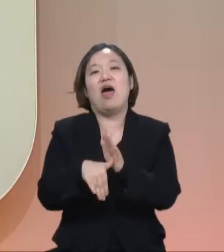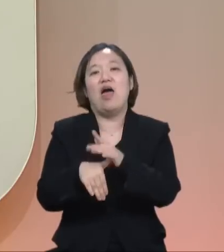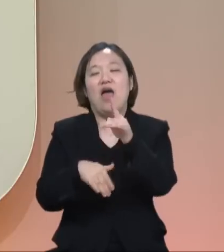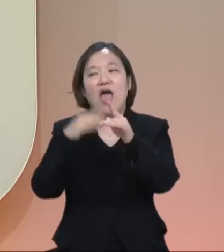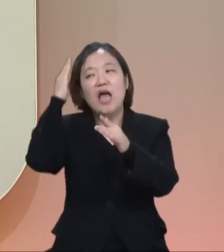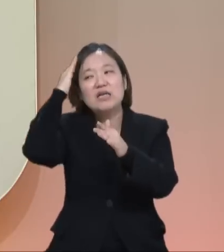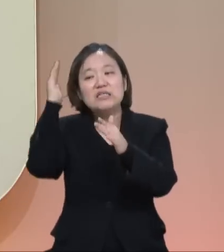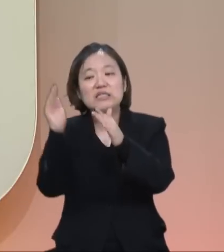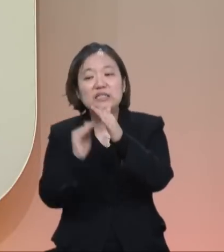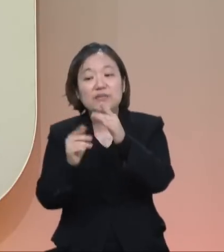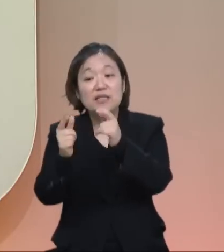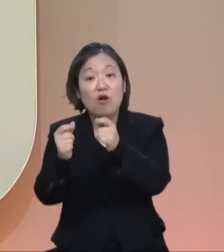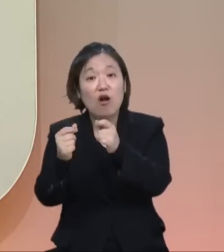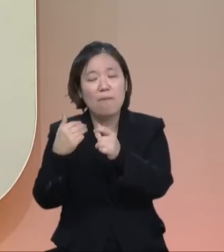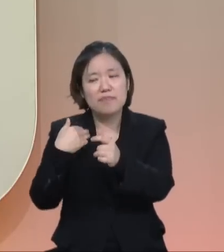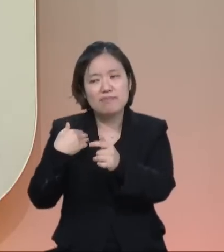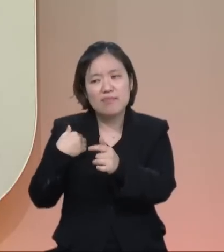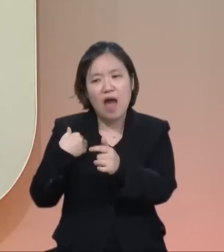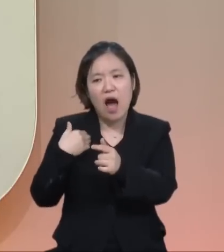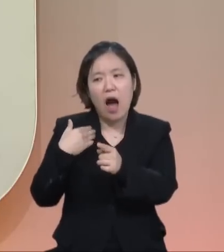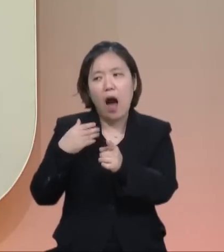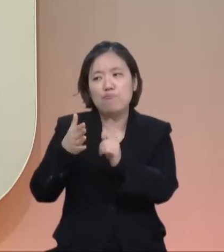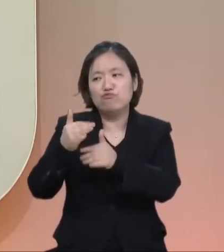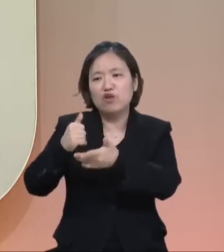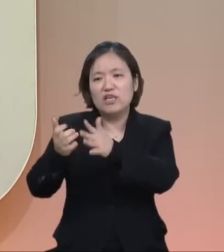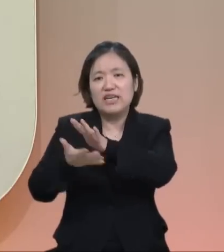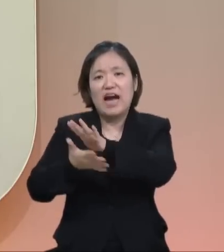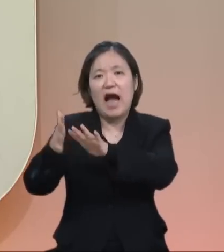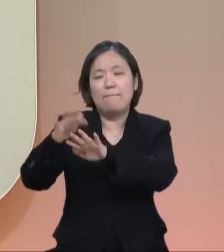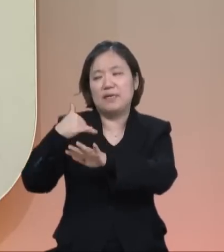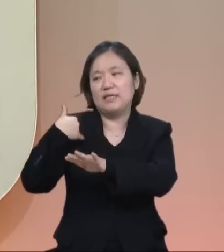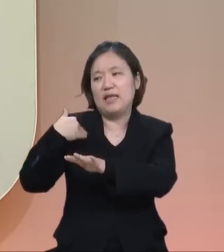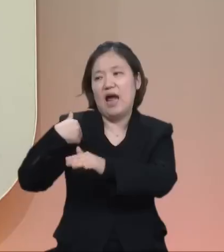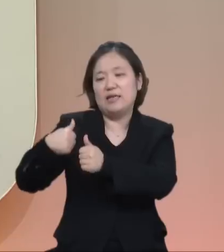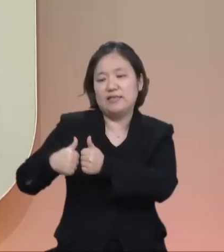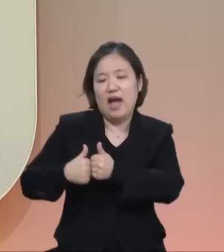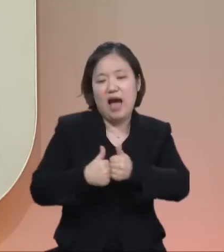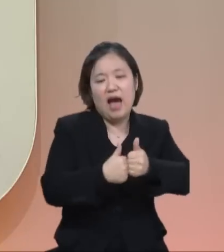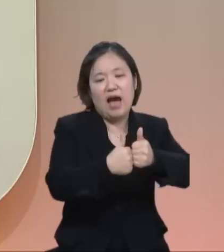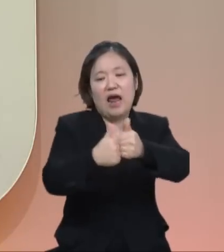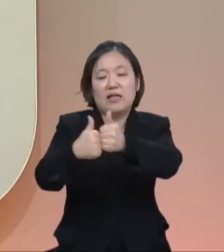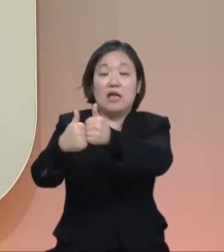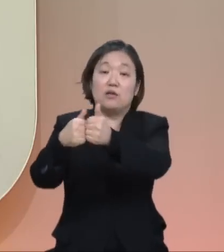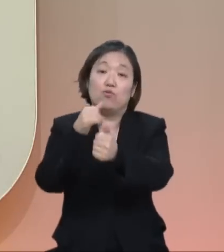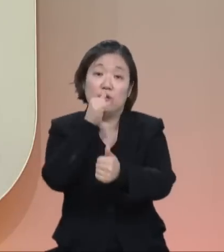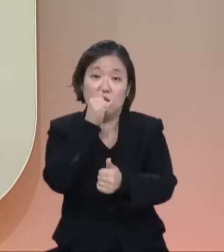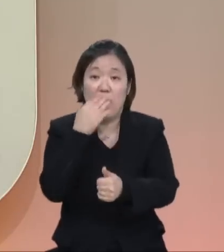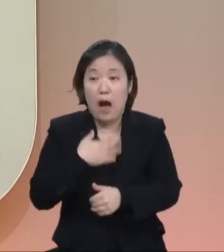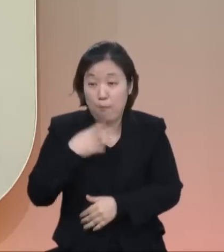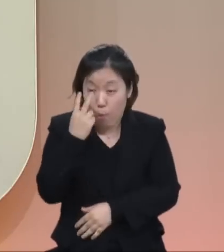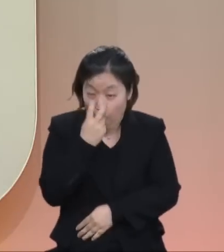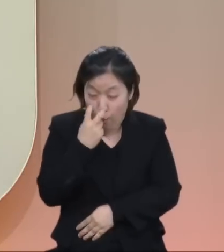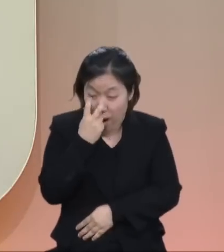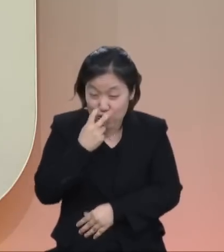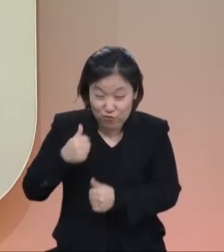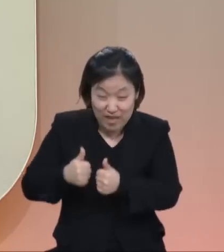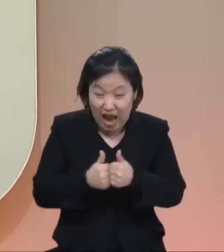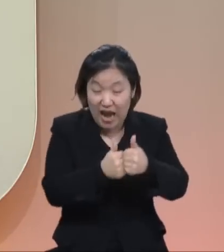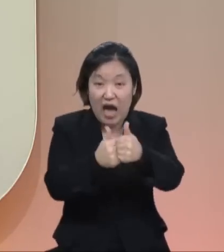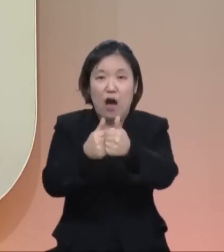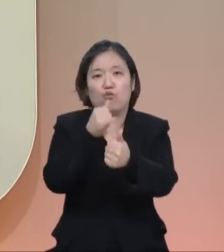은은하게 그림자와 같이 부처님의 가피가 나를 따라다니고 있는 겁니다 그리고